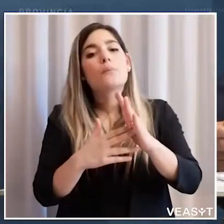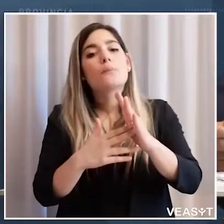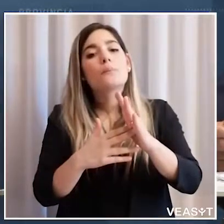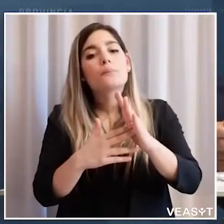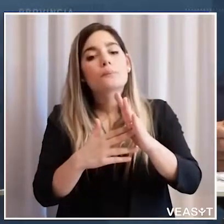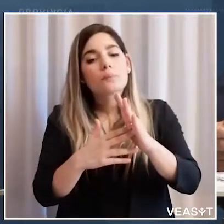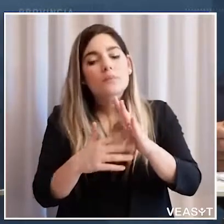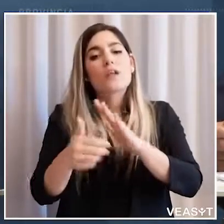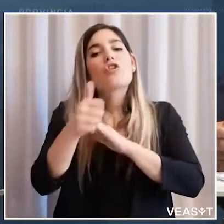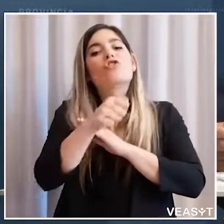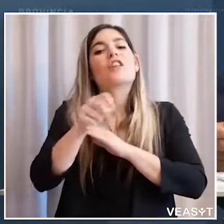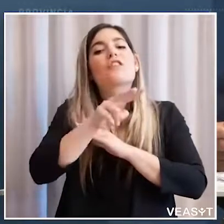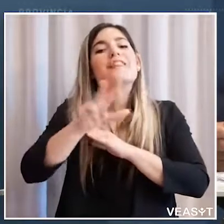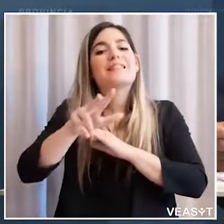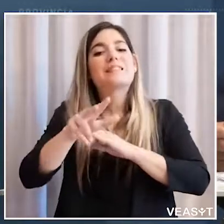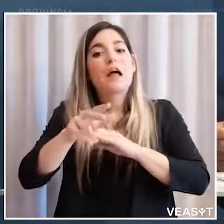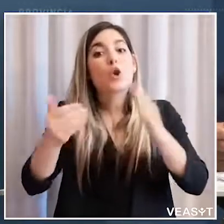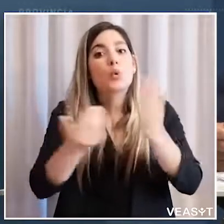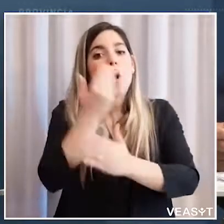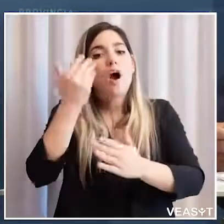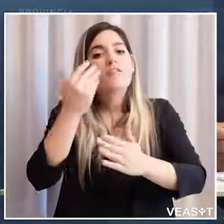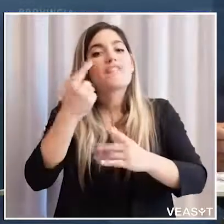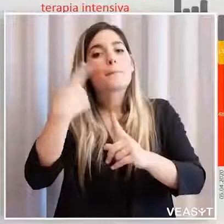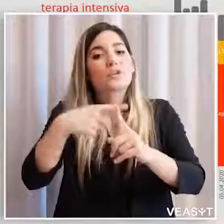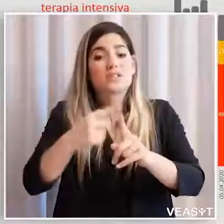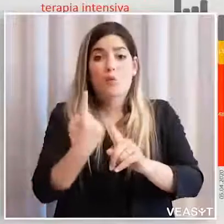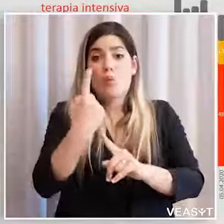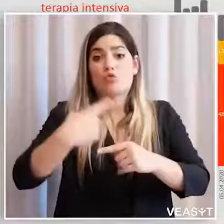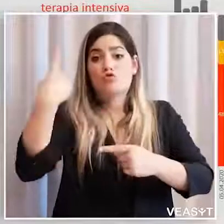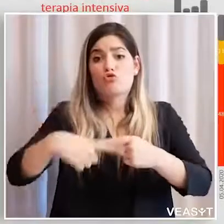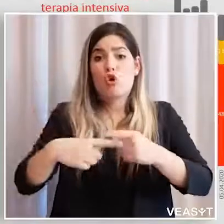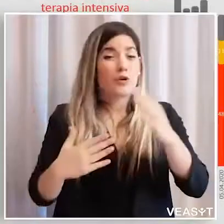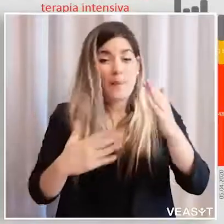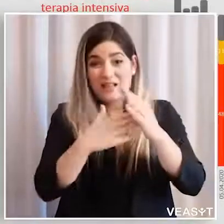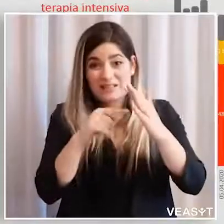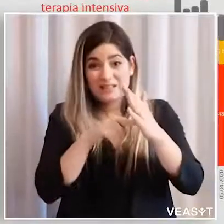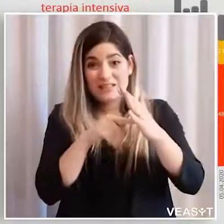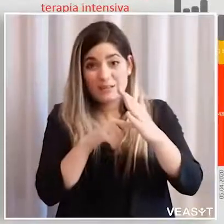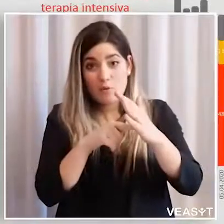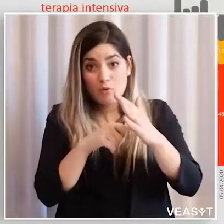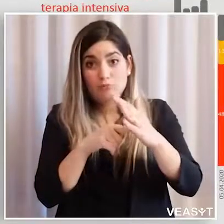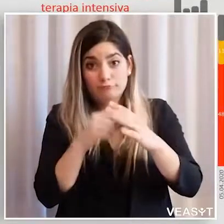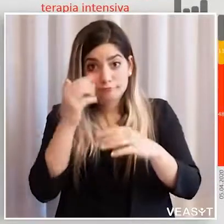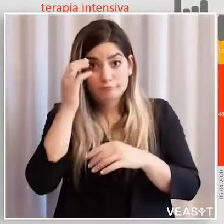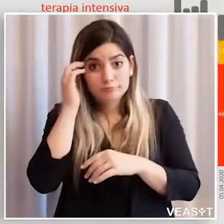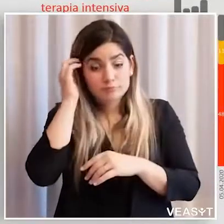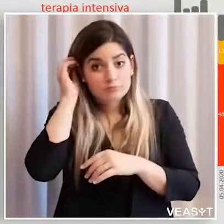29 del 3 a positivi nuovi positivi in un giorno a sull'asta al covit più normale